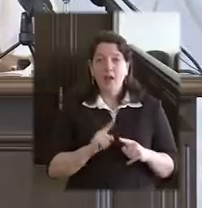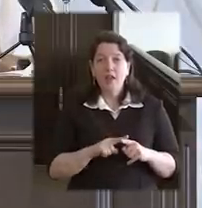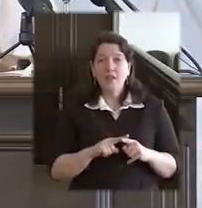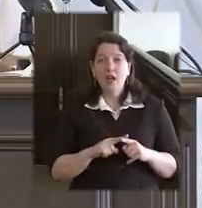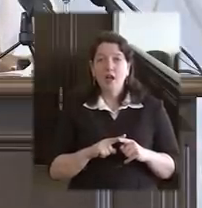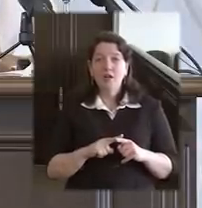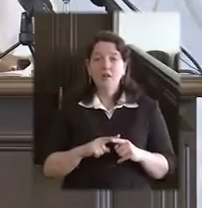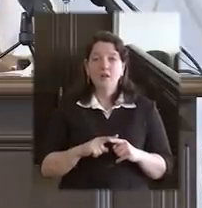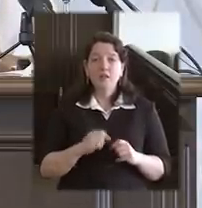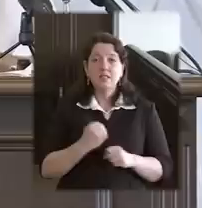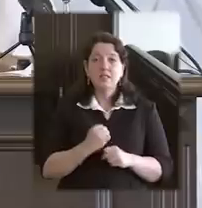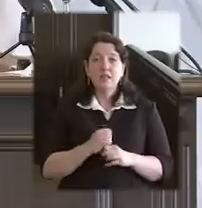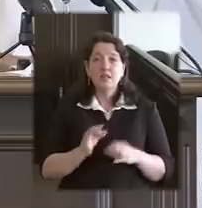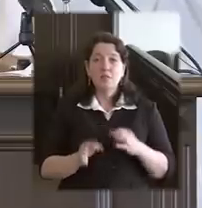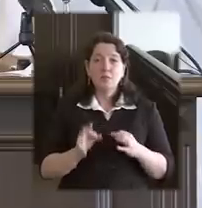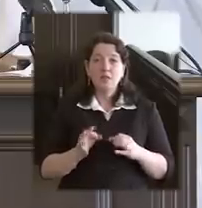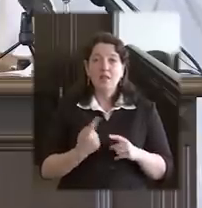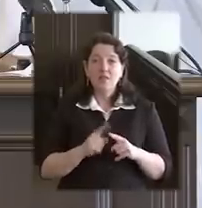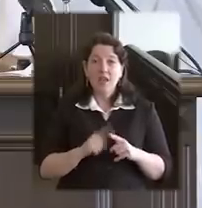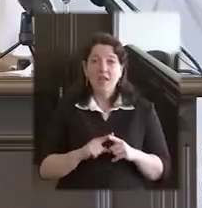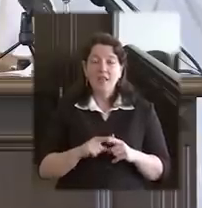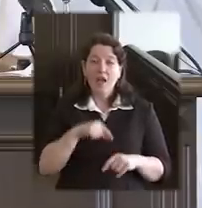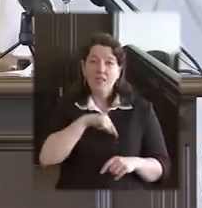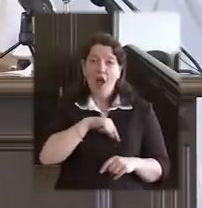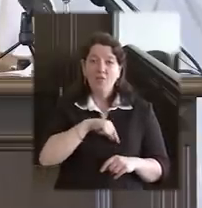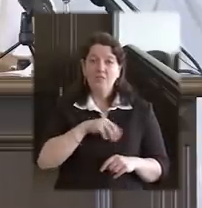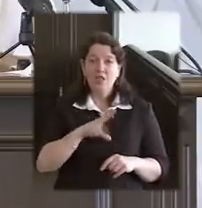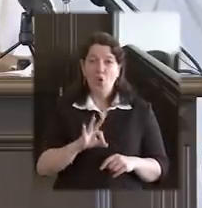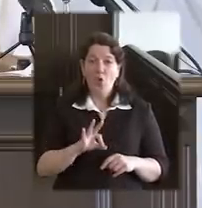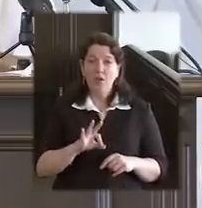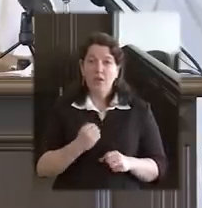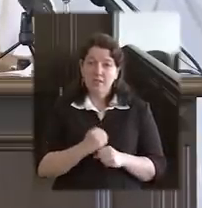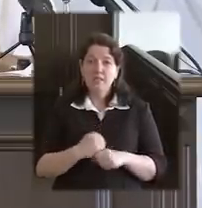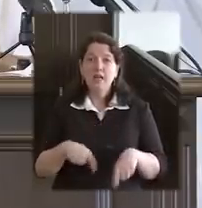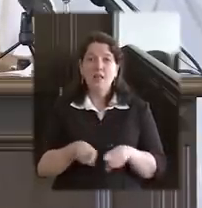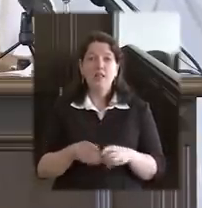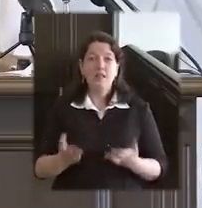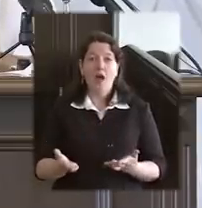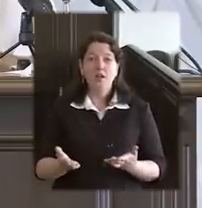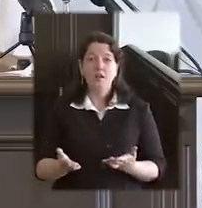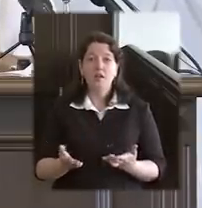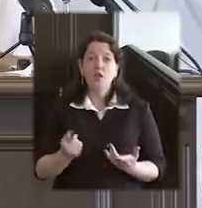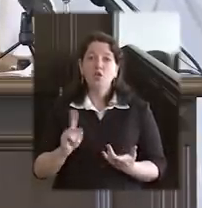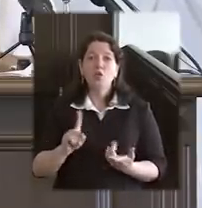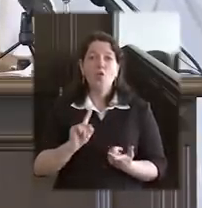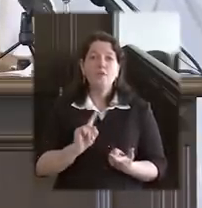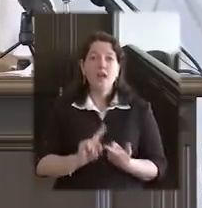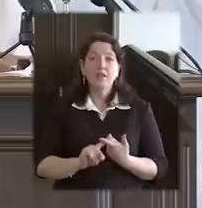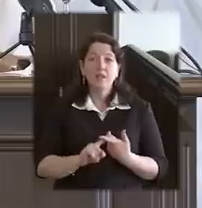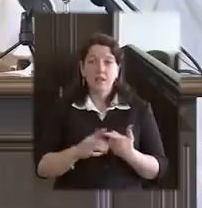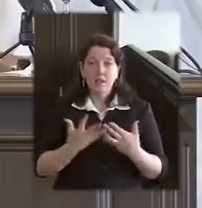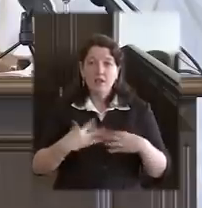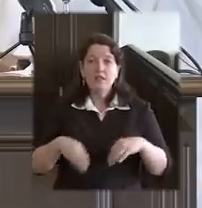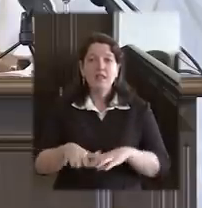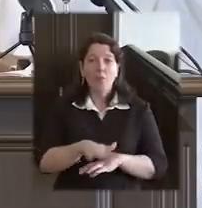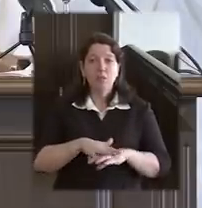уже нравственно, поступить по справедливости. Ну, поступи, когда это касается дела, особенно общественной жизни.